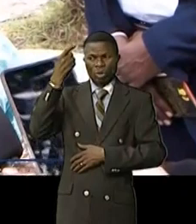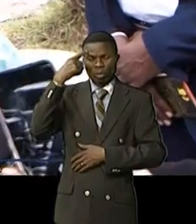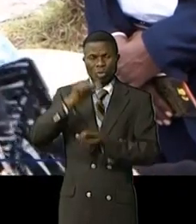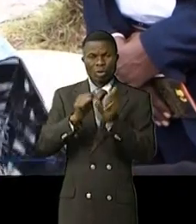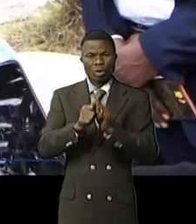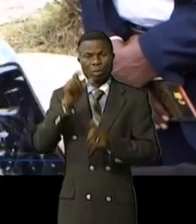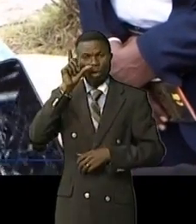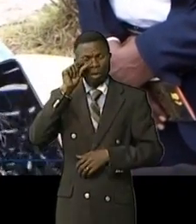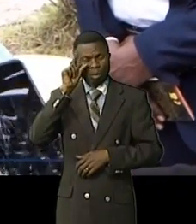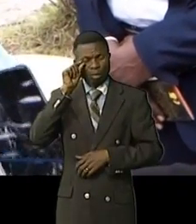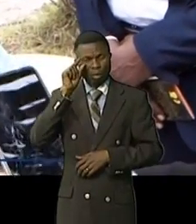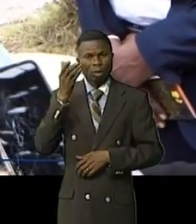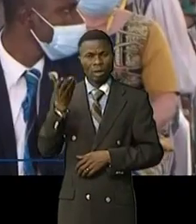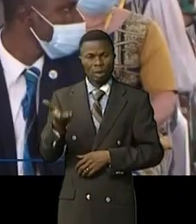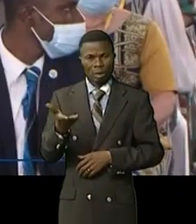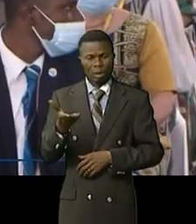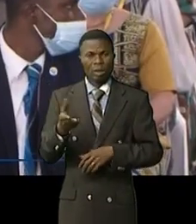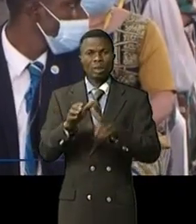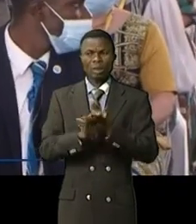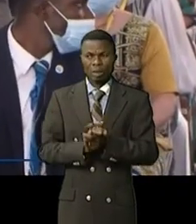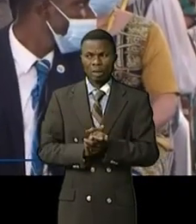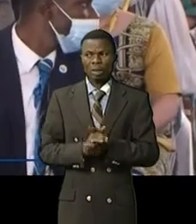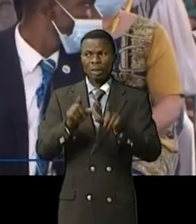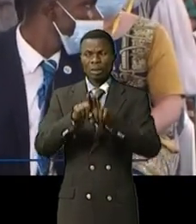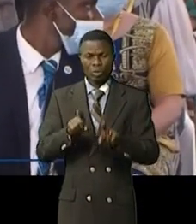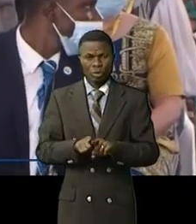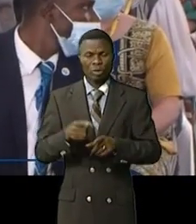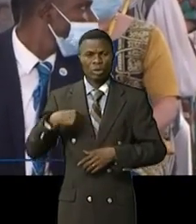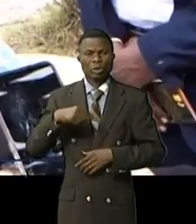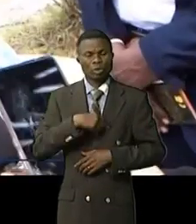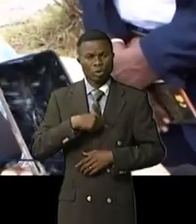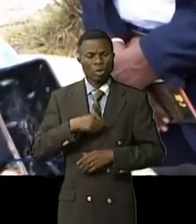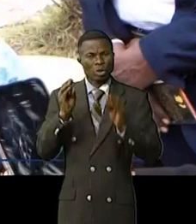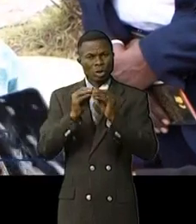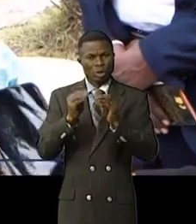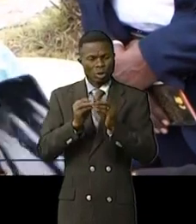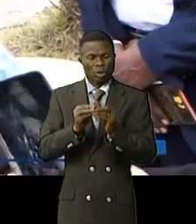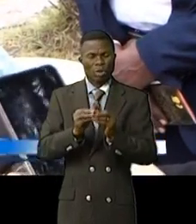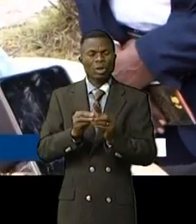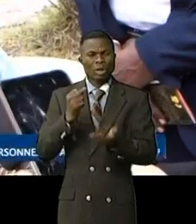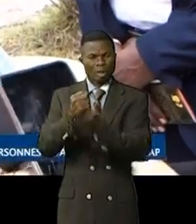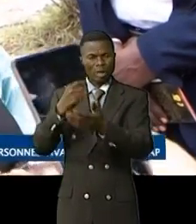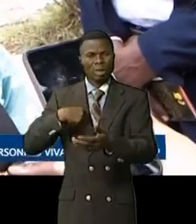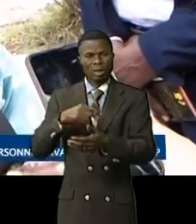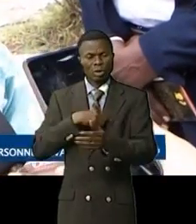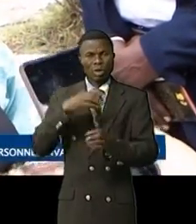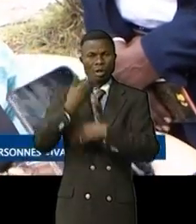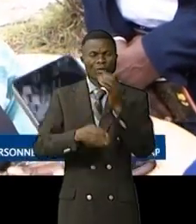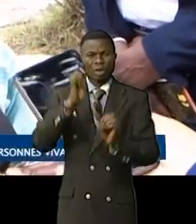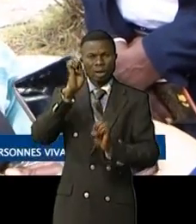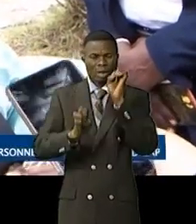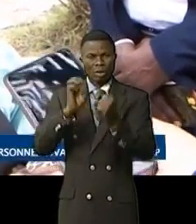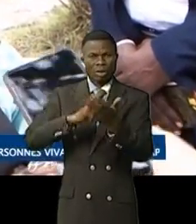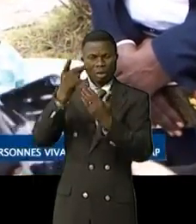rapport à la question de personnes vivant avec albinisme. Et aussi c'est un colloque qui va tout droit nous amener vers l'évaluation du